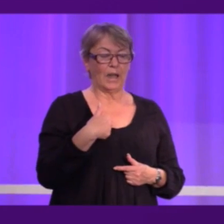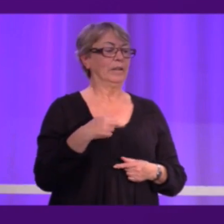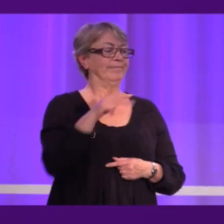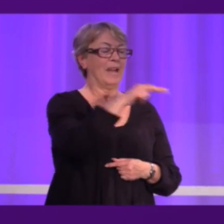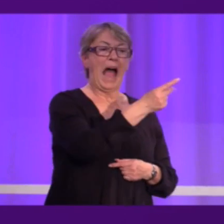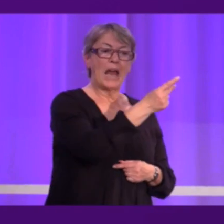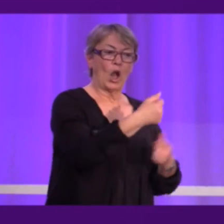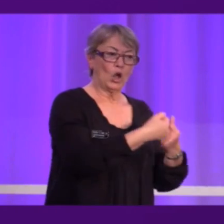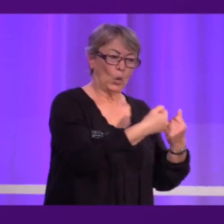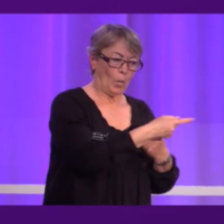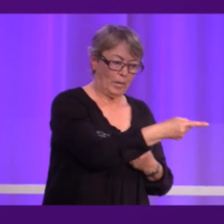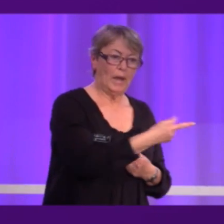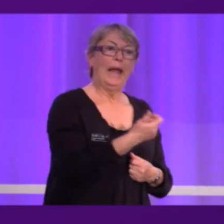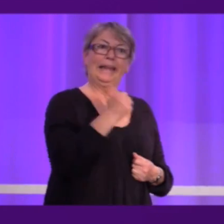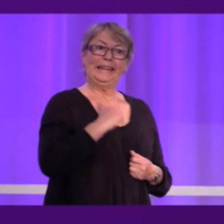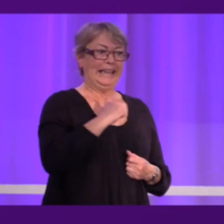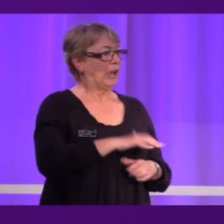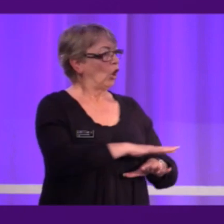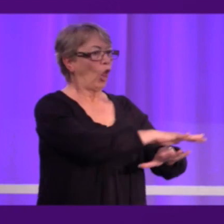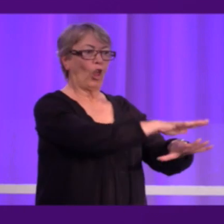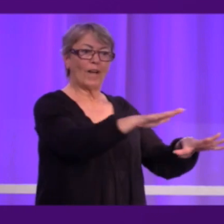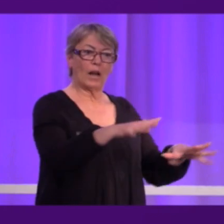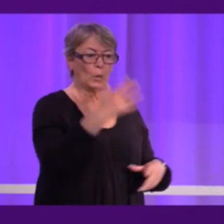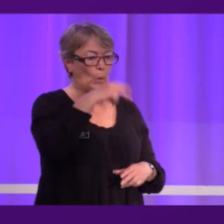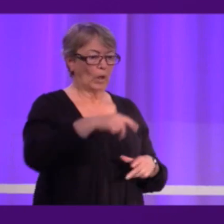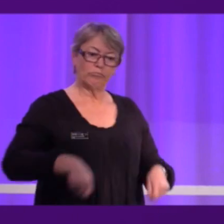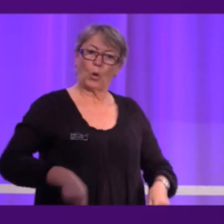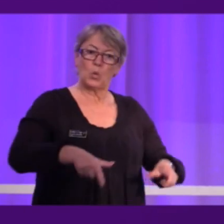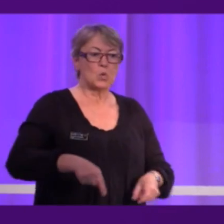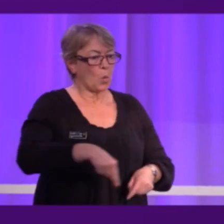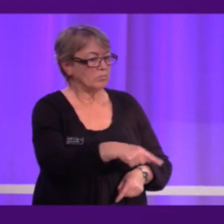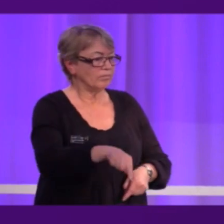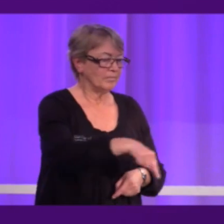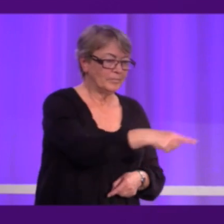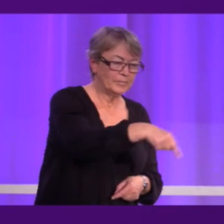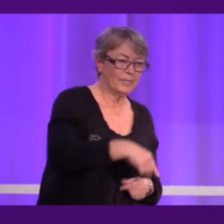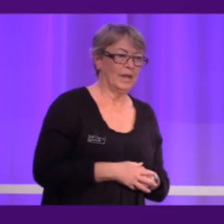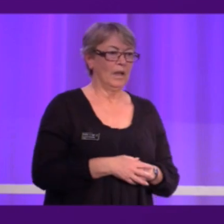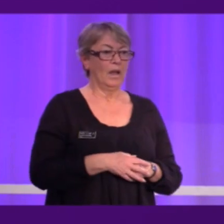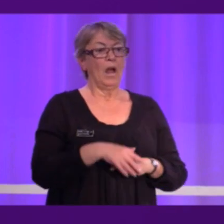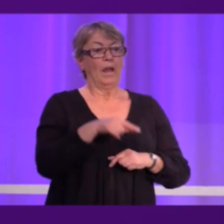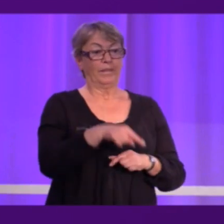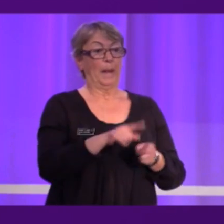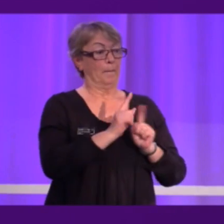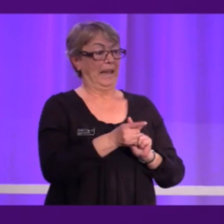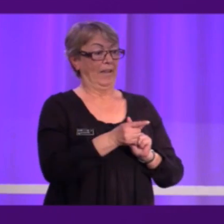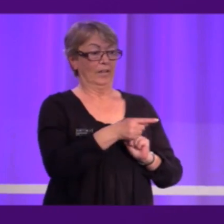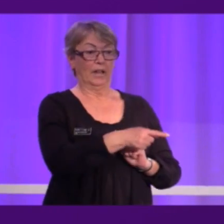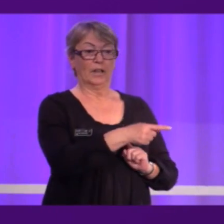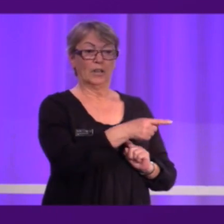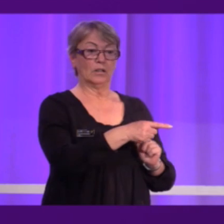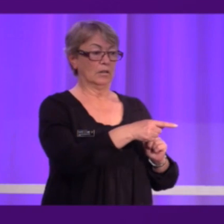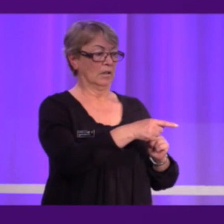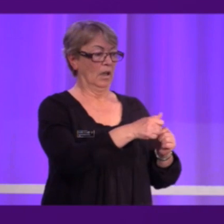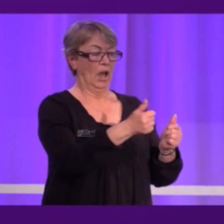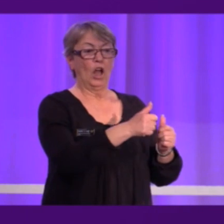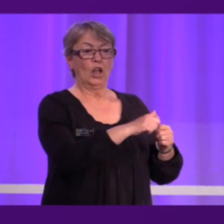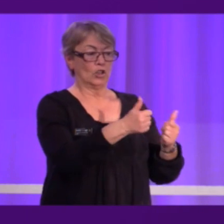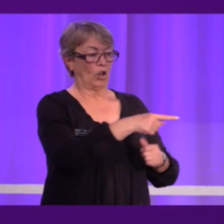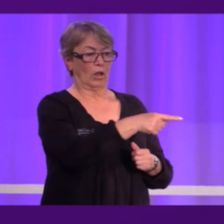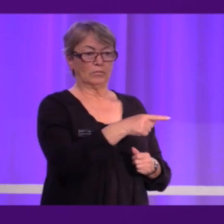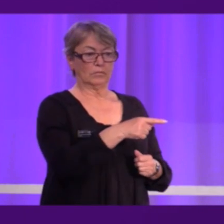krog där det var tillgängligt överallt att röra sig med rullstol. Och det här blev ju såklart den första krogens, den